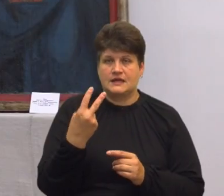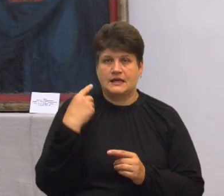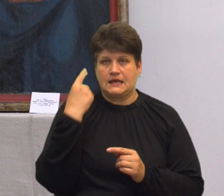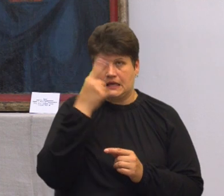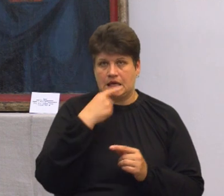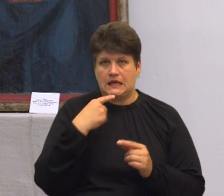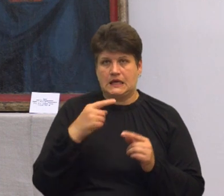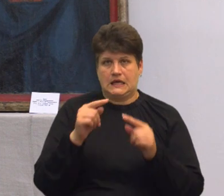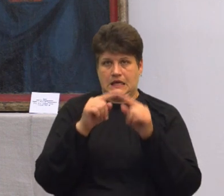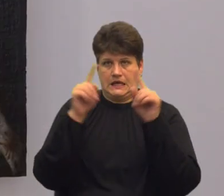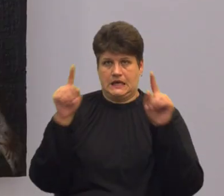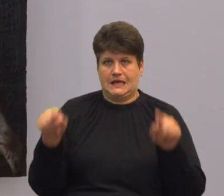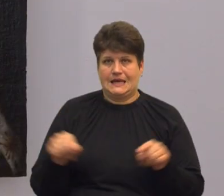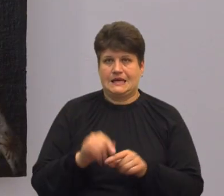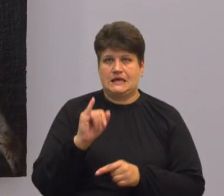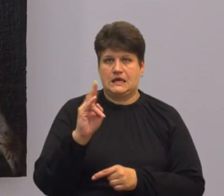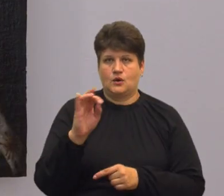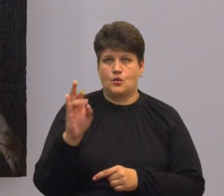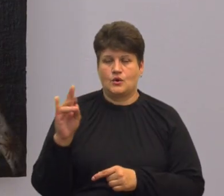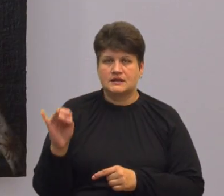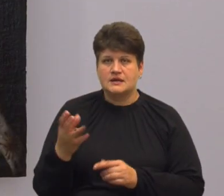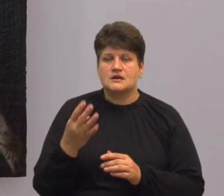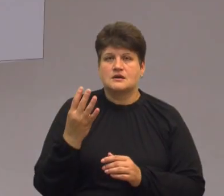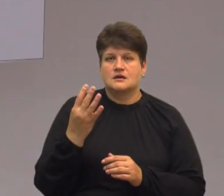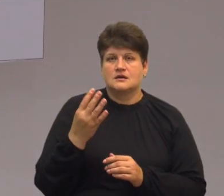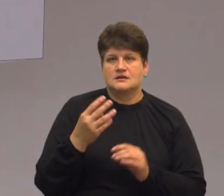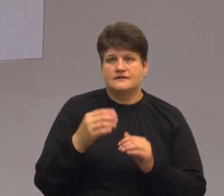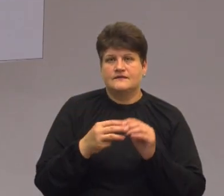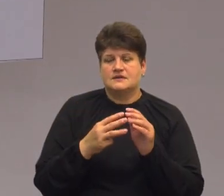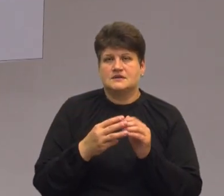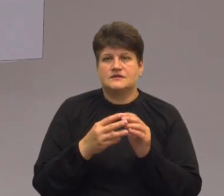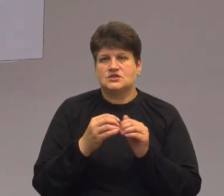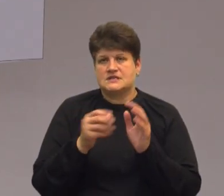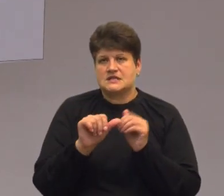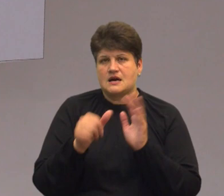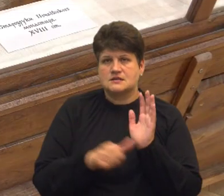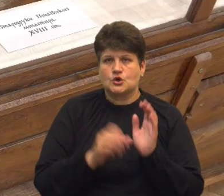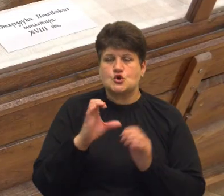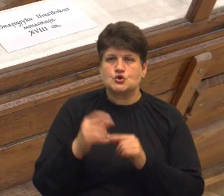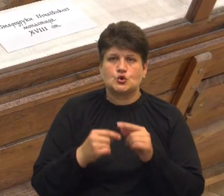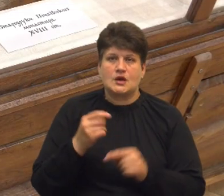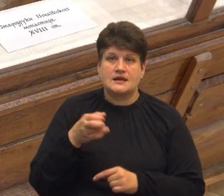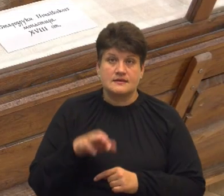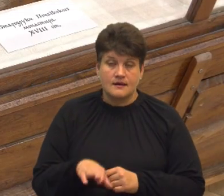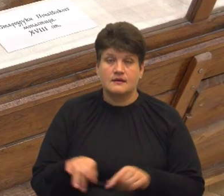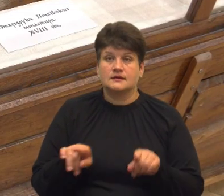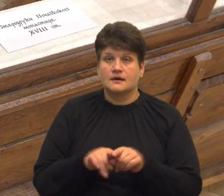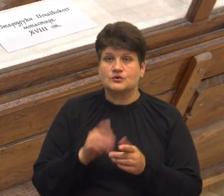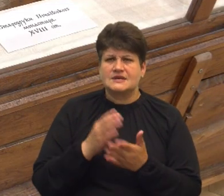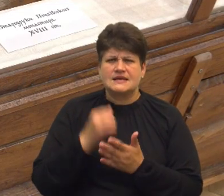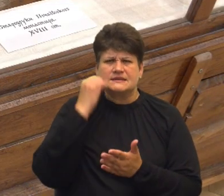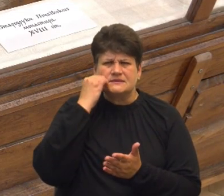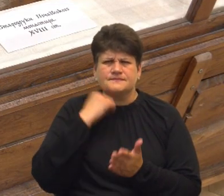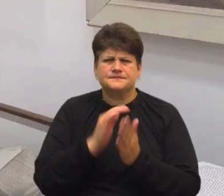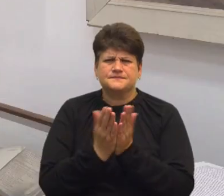століття найдавніша серед них зняття з хреста з родового маєтку графів козібротських а також стародруки із